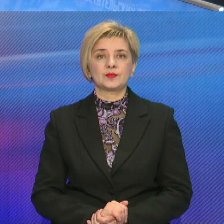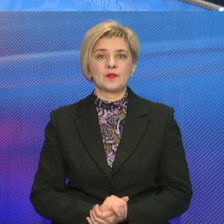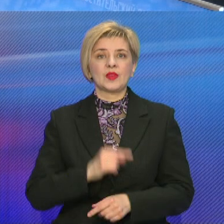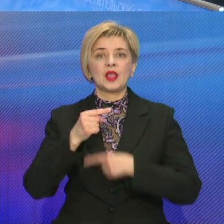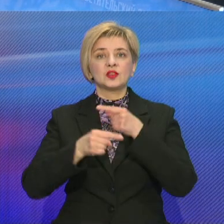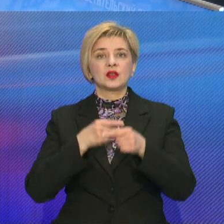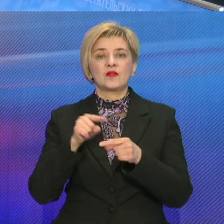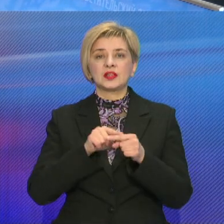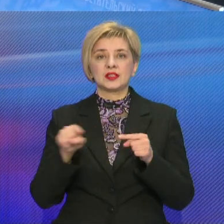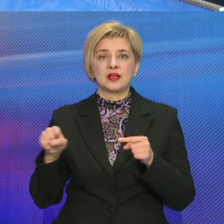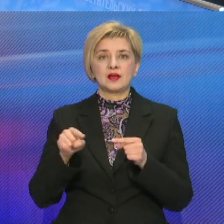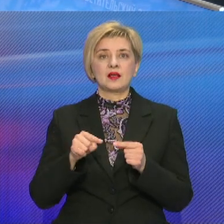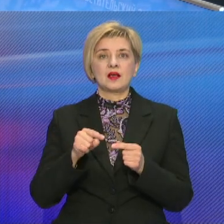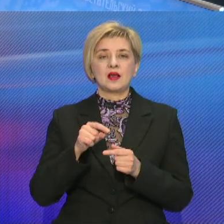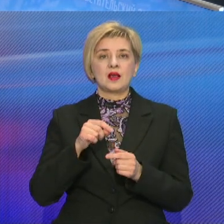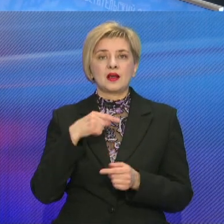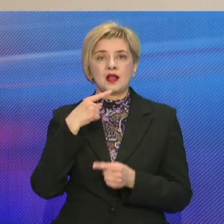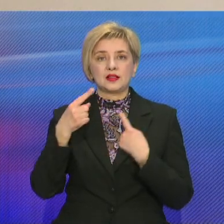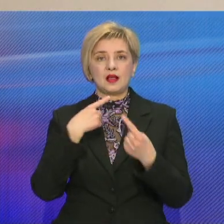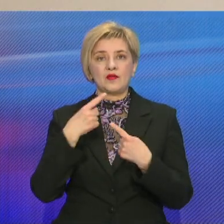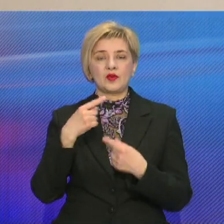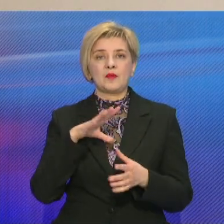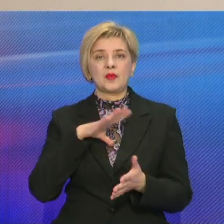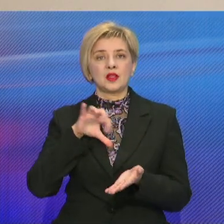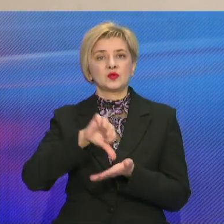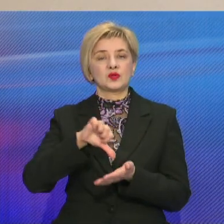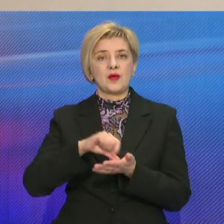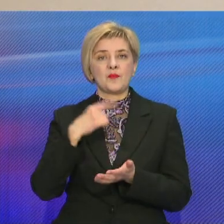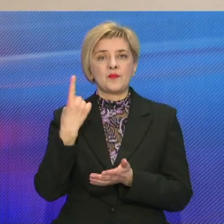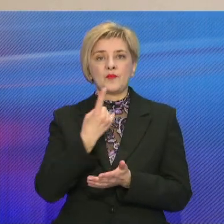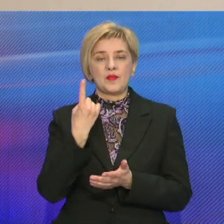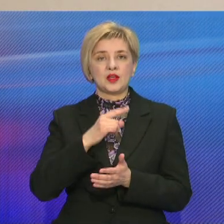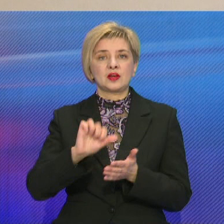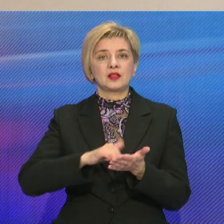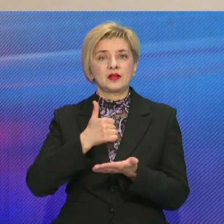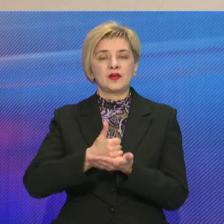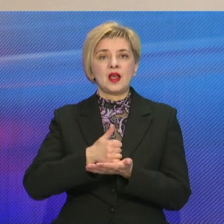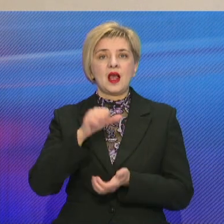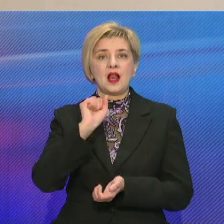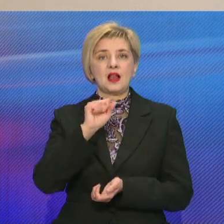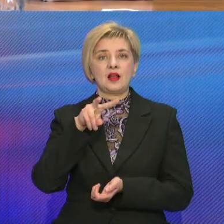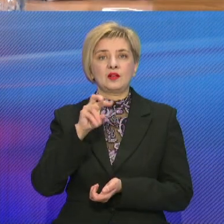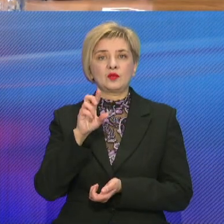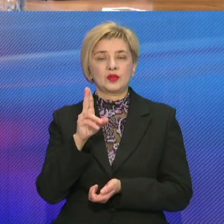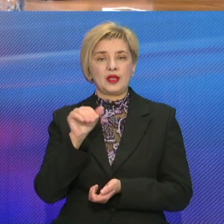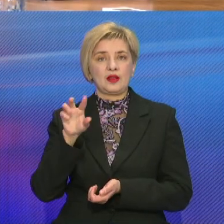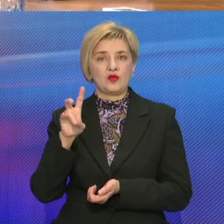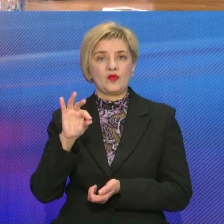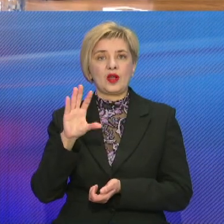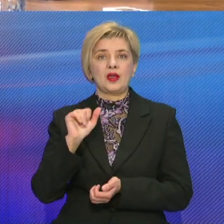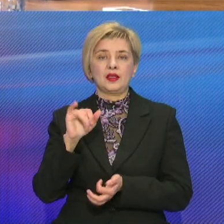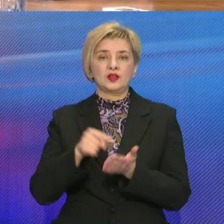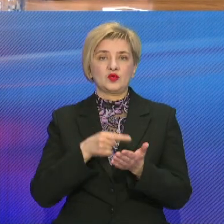Черговая серия зачетного разговора прошла с уделом первого секретаря ЦК БРСМ Александра Лукьянова и спецкора СБН